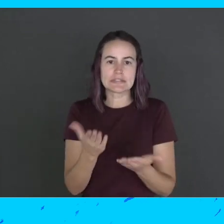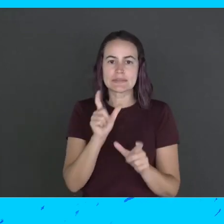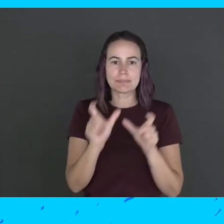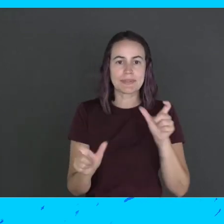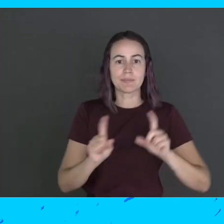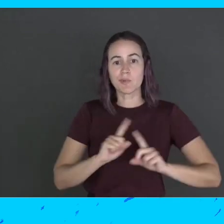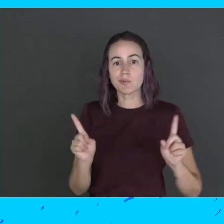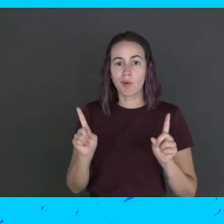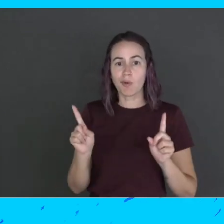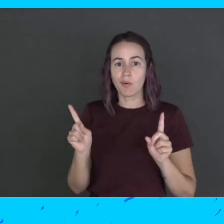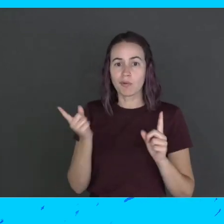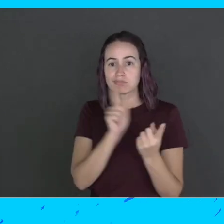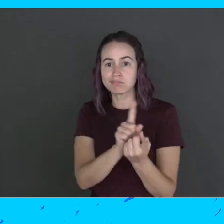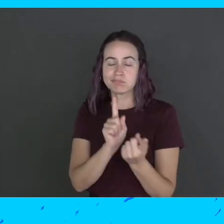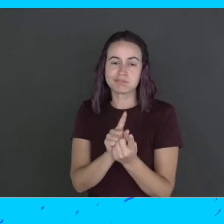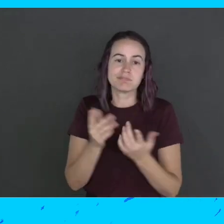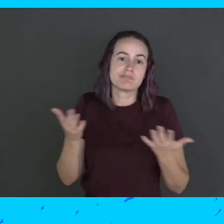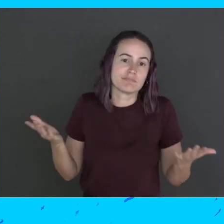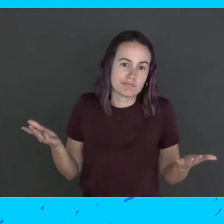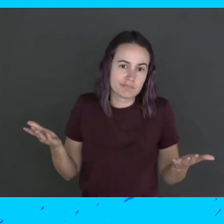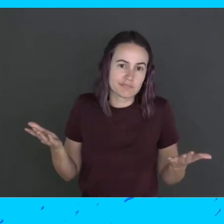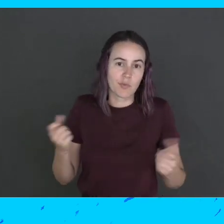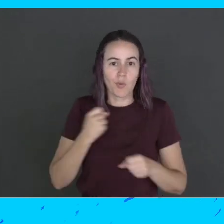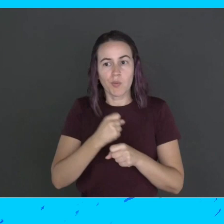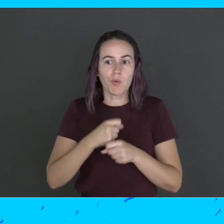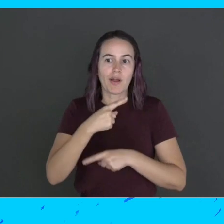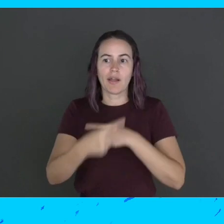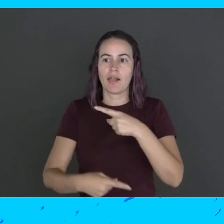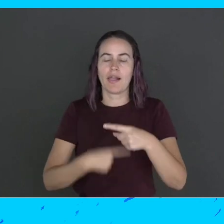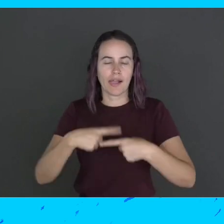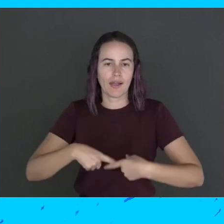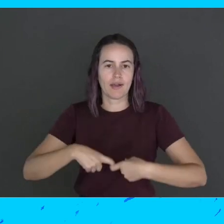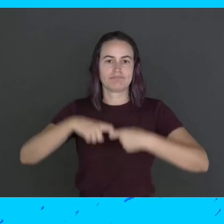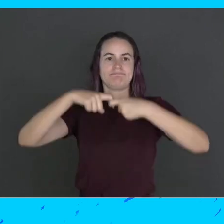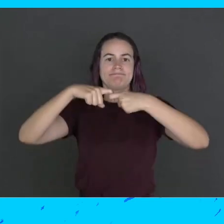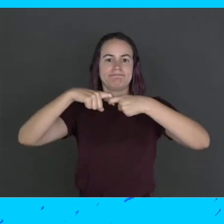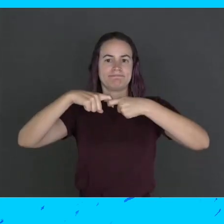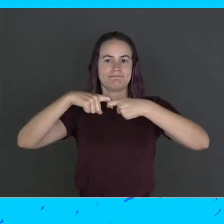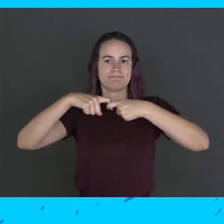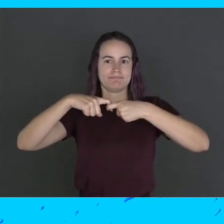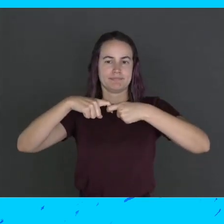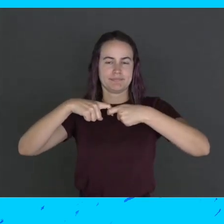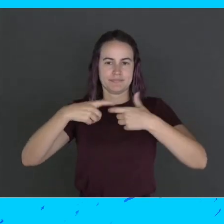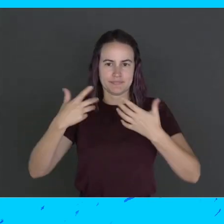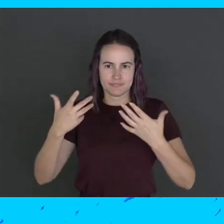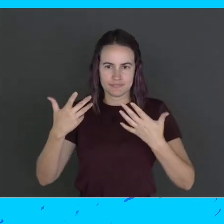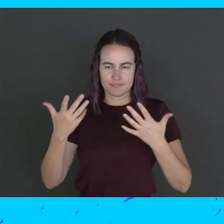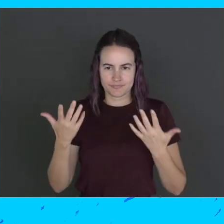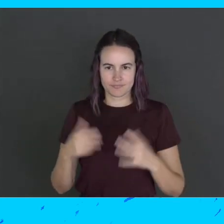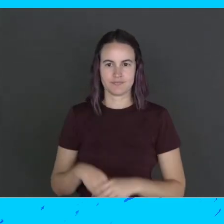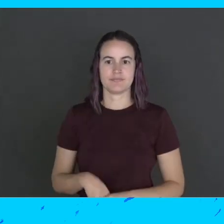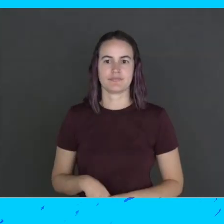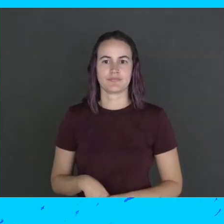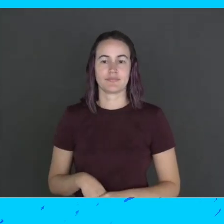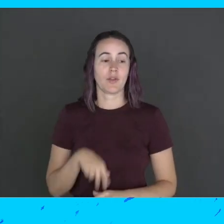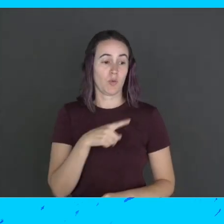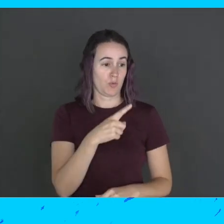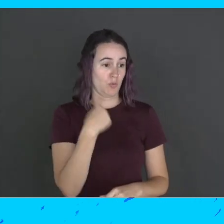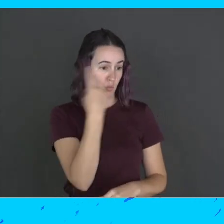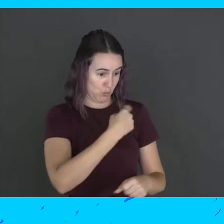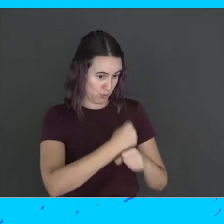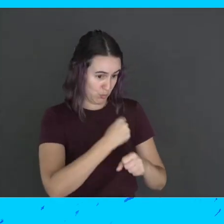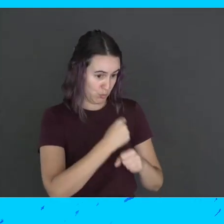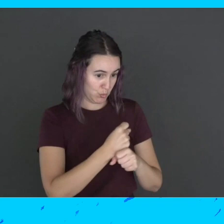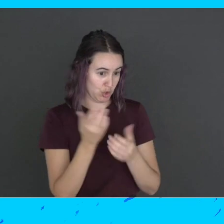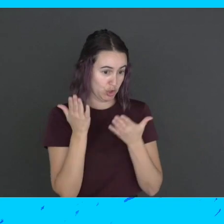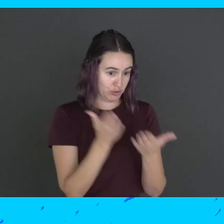en place, la réponse est toujours manque des ressources financières. Et si on